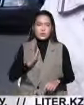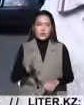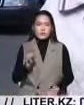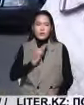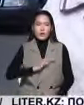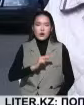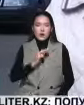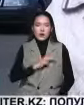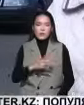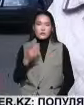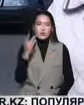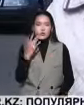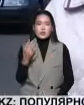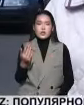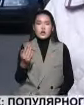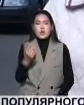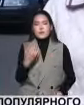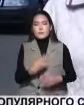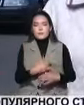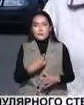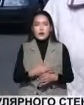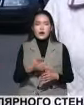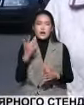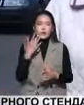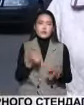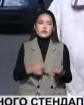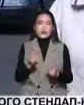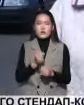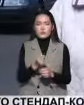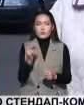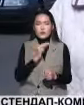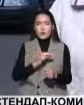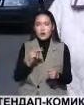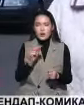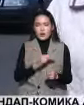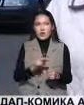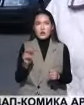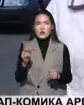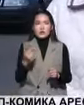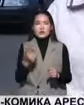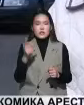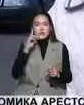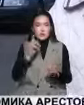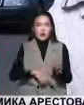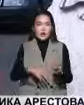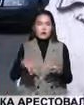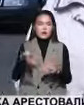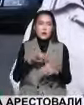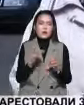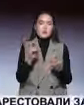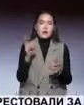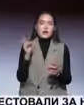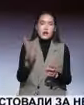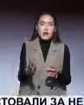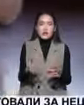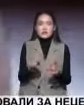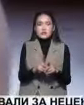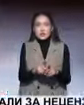других регионах, там, где предлагают. Опять же, я могу вернуться назад в Акмолинскую область, где предлагают в городе Кокчетаве квартиры и подъемные.